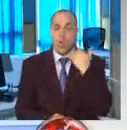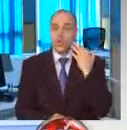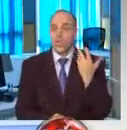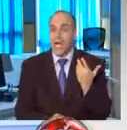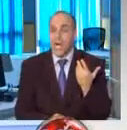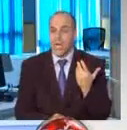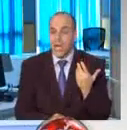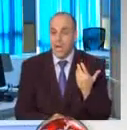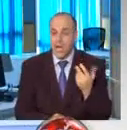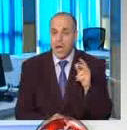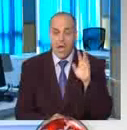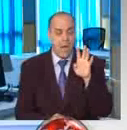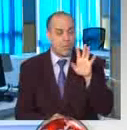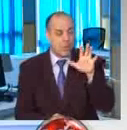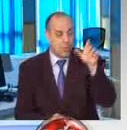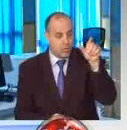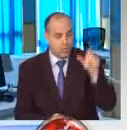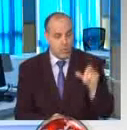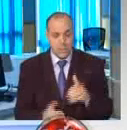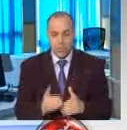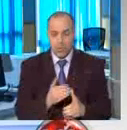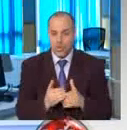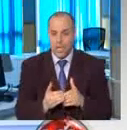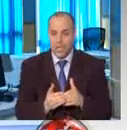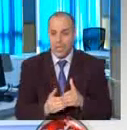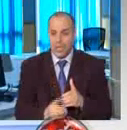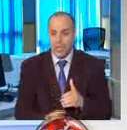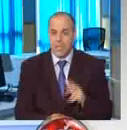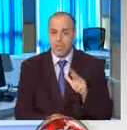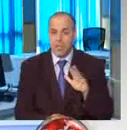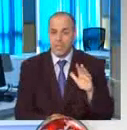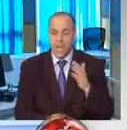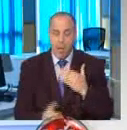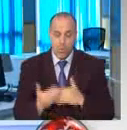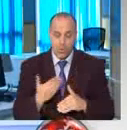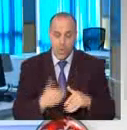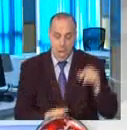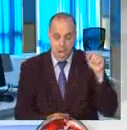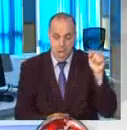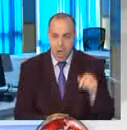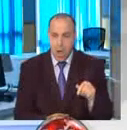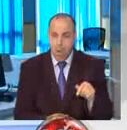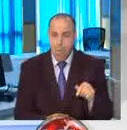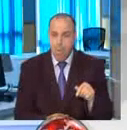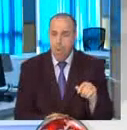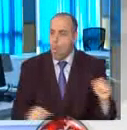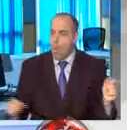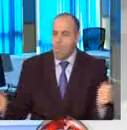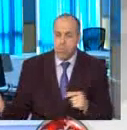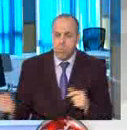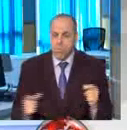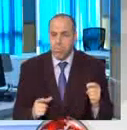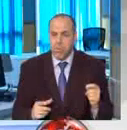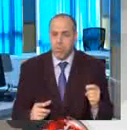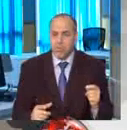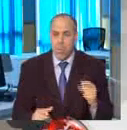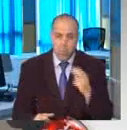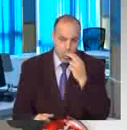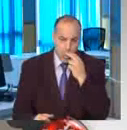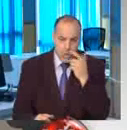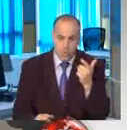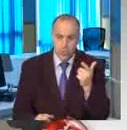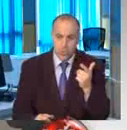عن 45 مسلحا وأصيب 35 آخرون اليوم خلال اشتباكات مع قوات الأمن